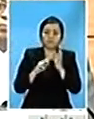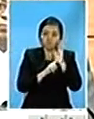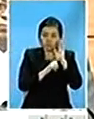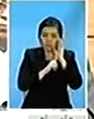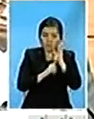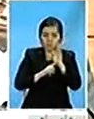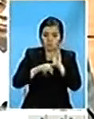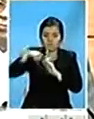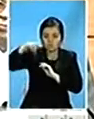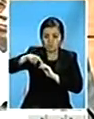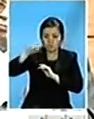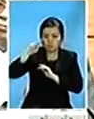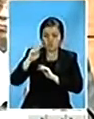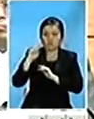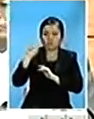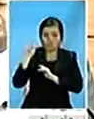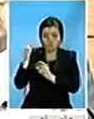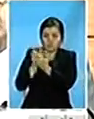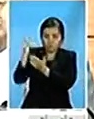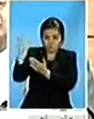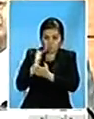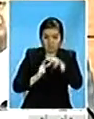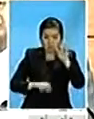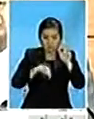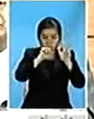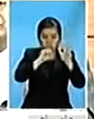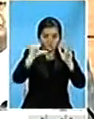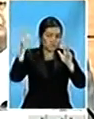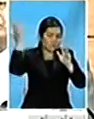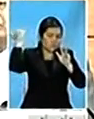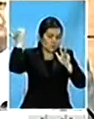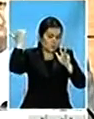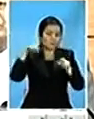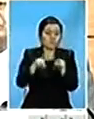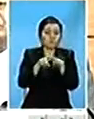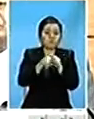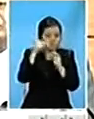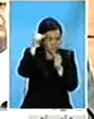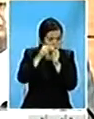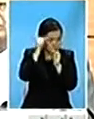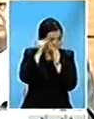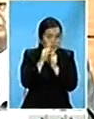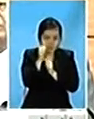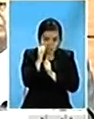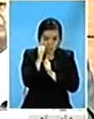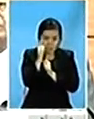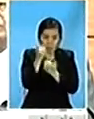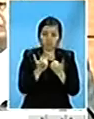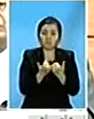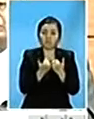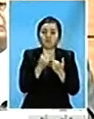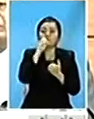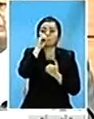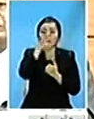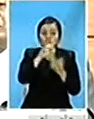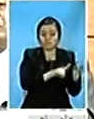บาทที่รัฐบาลได้ออกในรูปของพระราชกำหนดในช่วงที่ผ่านมาช่วงนั้นพวกเราทุกคนคงจำได้นะครับว่าอ้างกับ